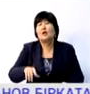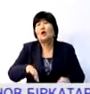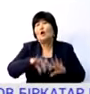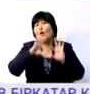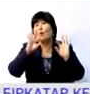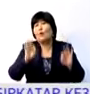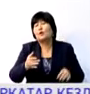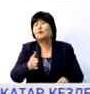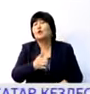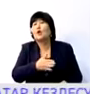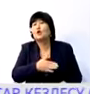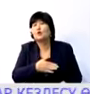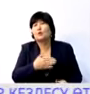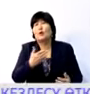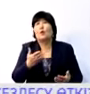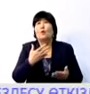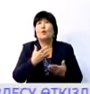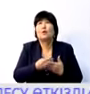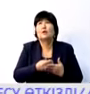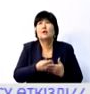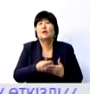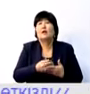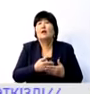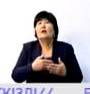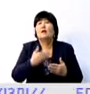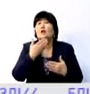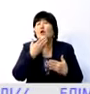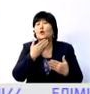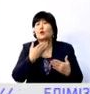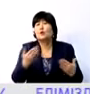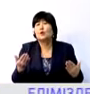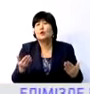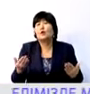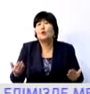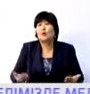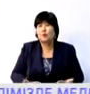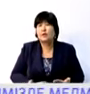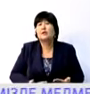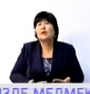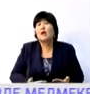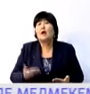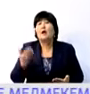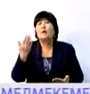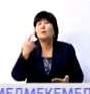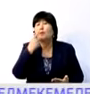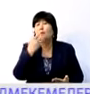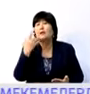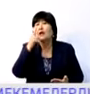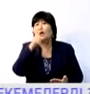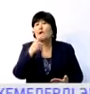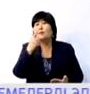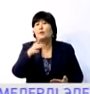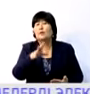тұнып тұрған жүрегімен ол өзінің ең соңғы ғұмырын былтыр ғана осыдан бір жыл